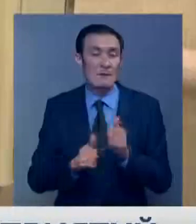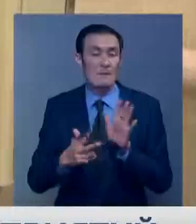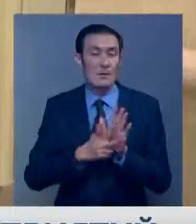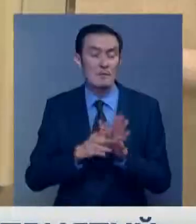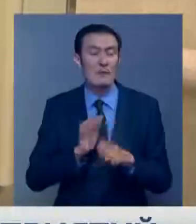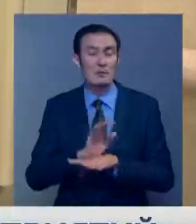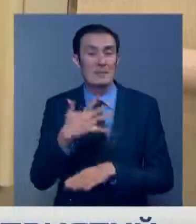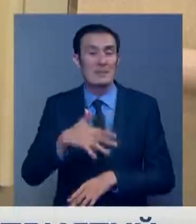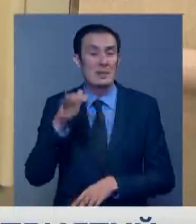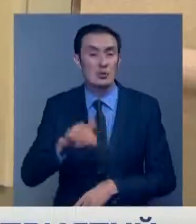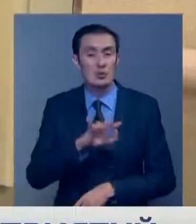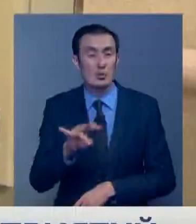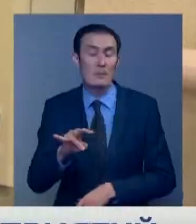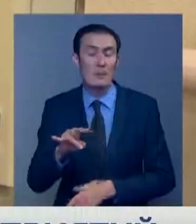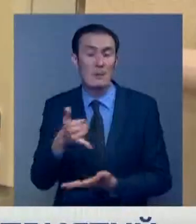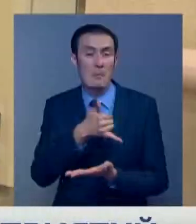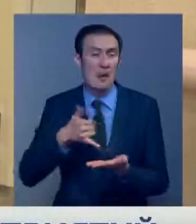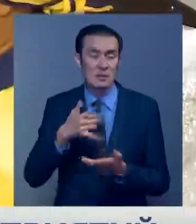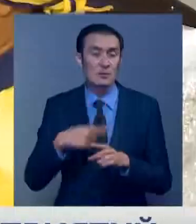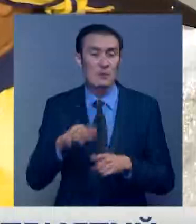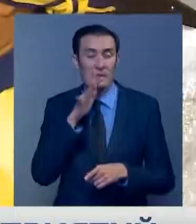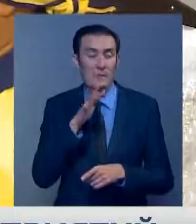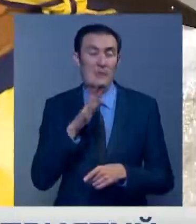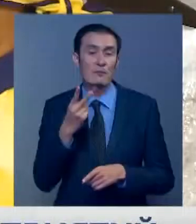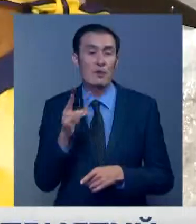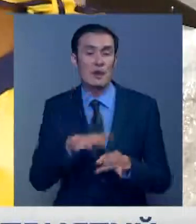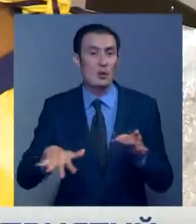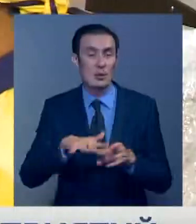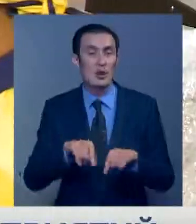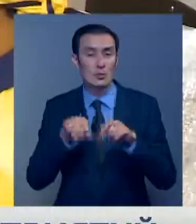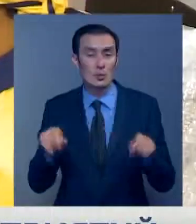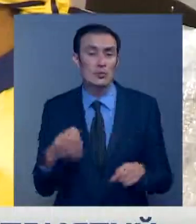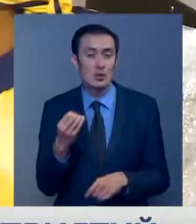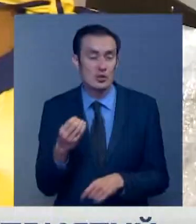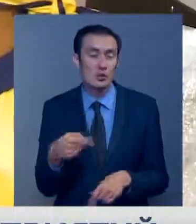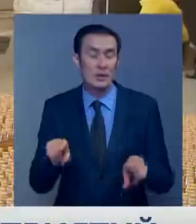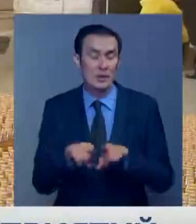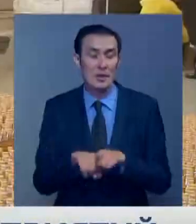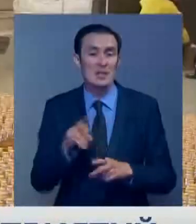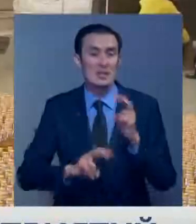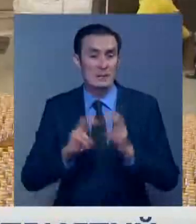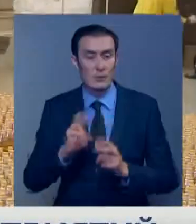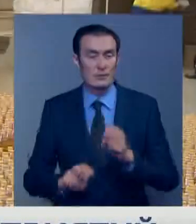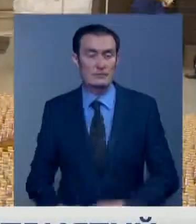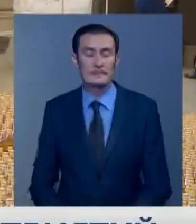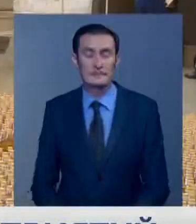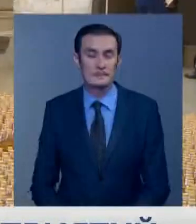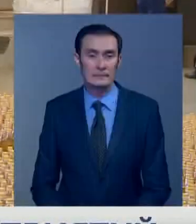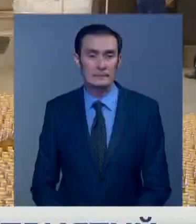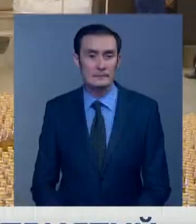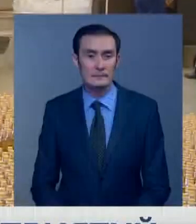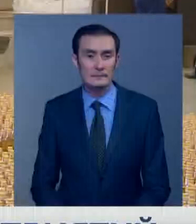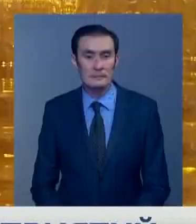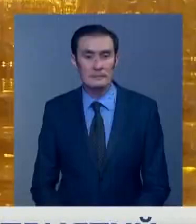производят до 50 тысяч тонн продукции. В скором времени в двух районах области откроется еще пара таких заводов. Гульнар Жантасова, Дамир